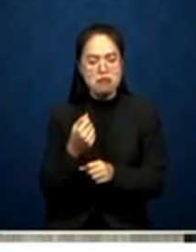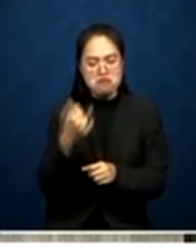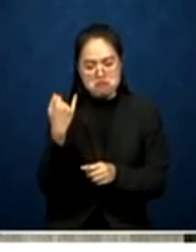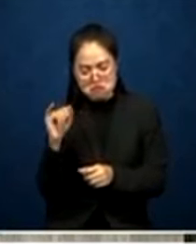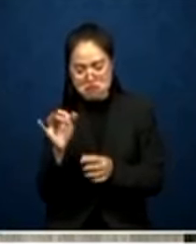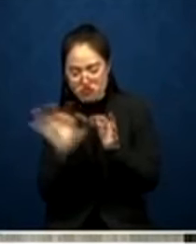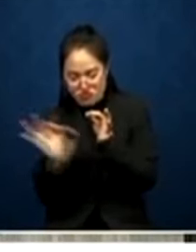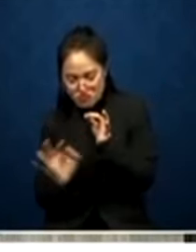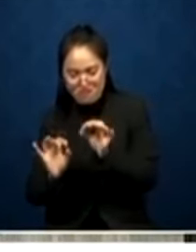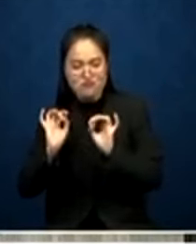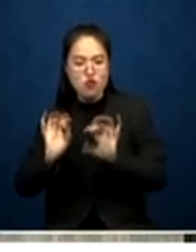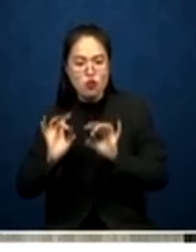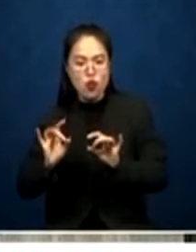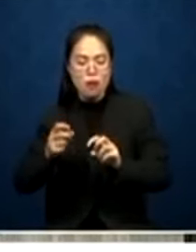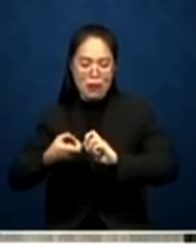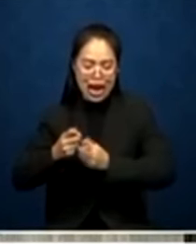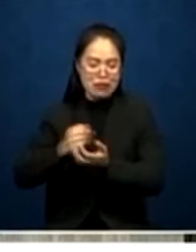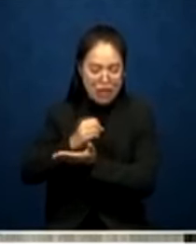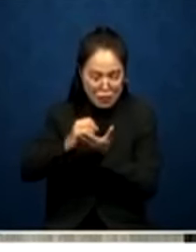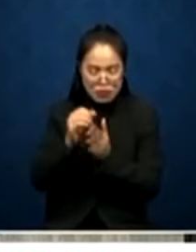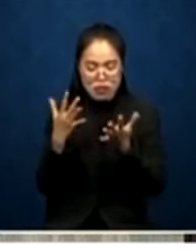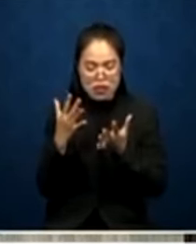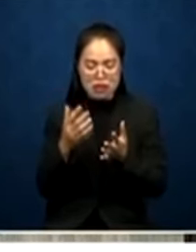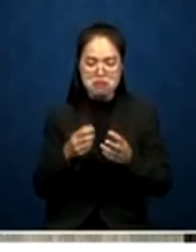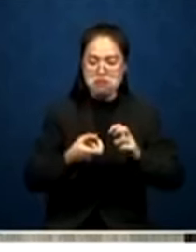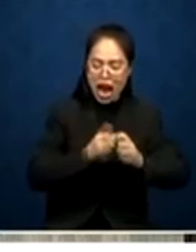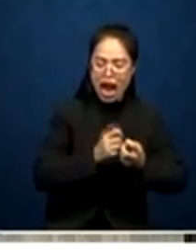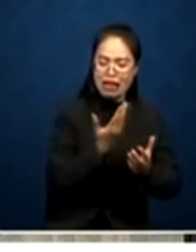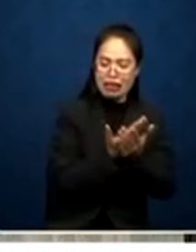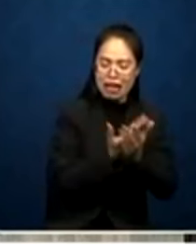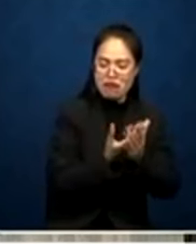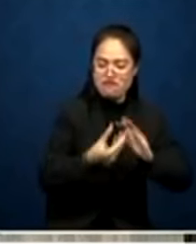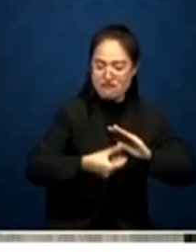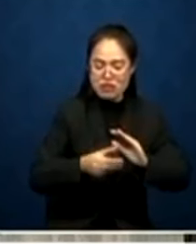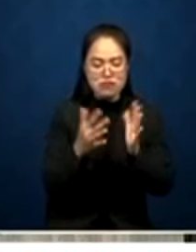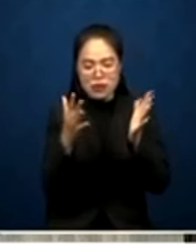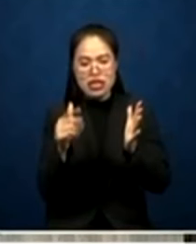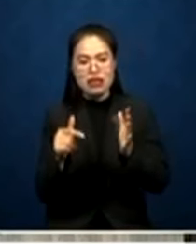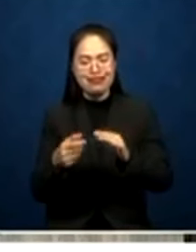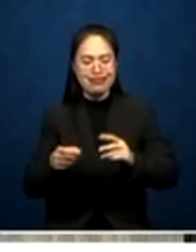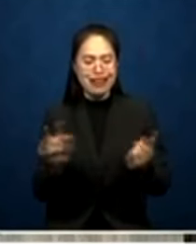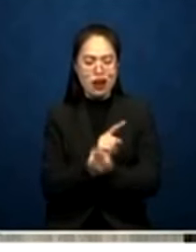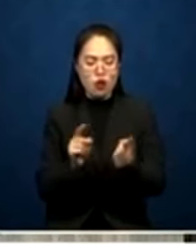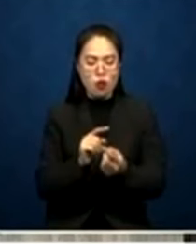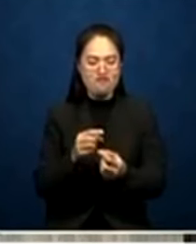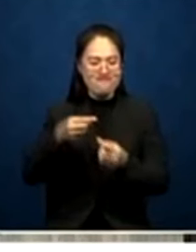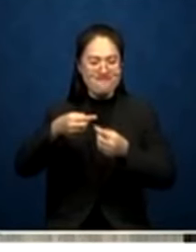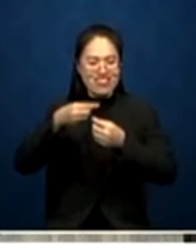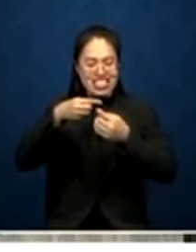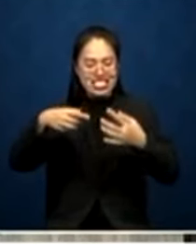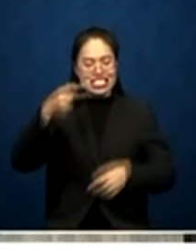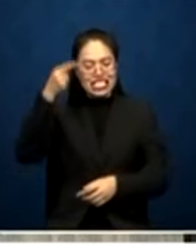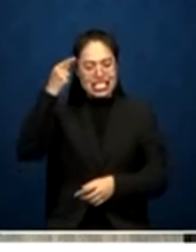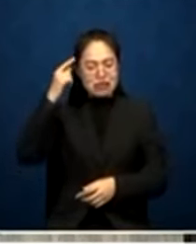ทั้งที่ไม่มีเรื่องยาเสพติดเรื่องฟอกเงินทำให้สังคมเกิดความเข้าใจผิดในข้อเท็จจริ